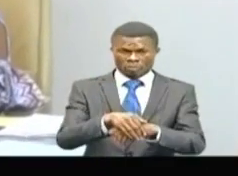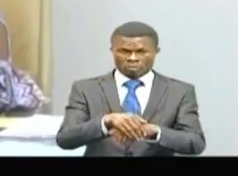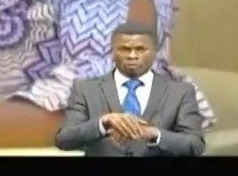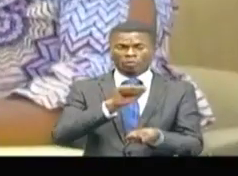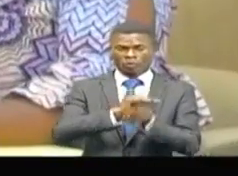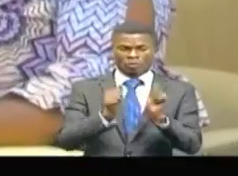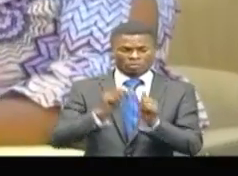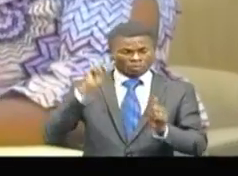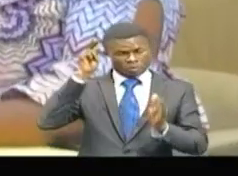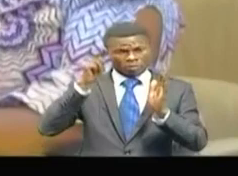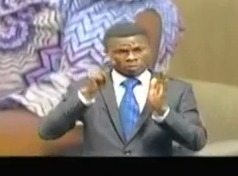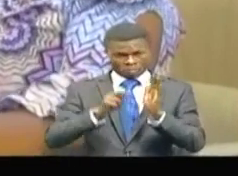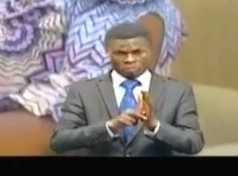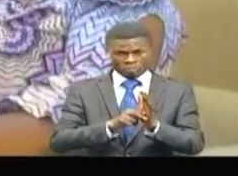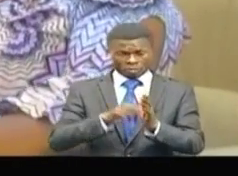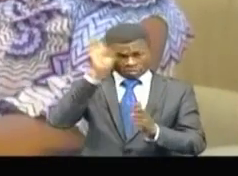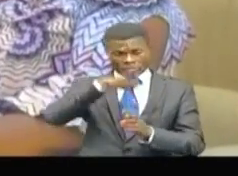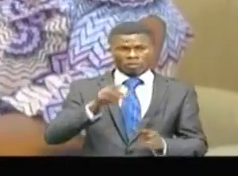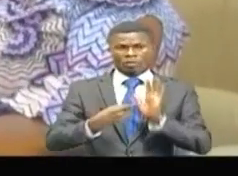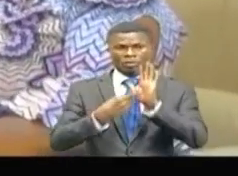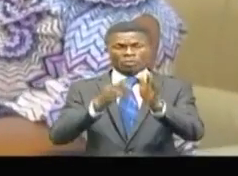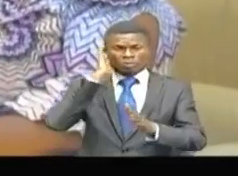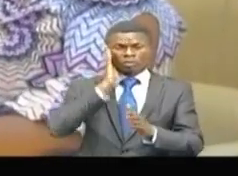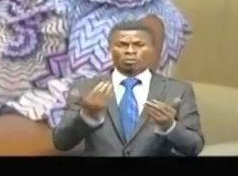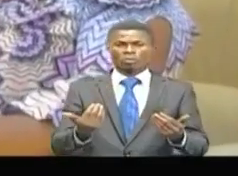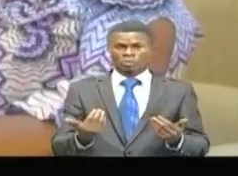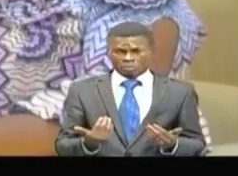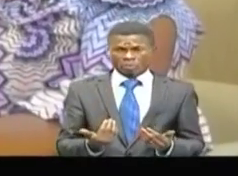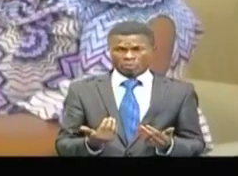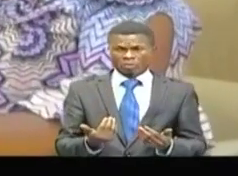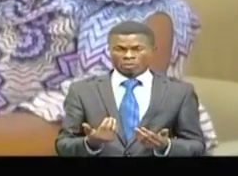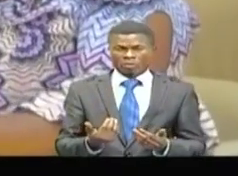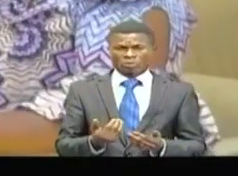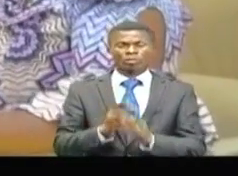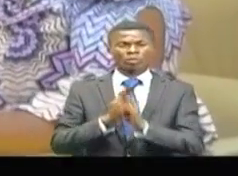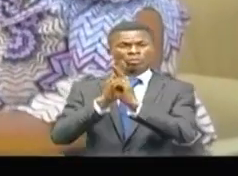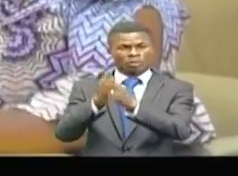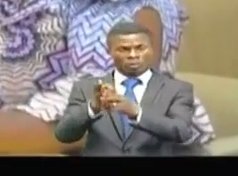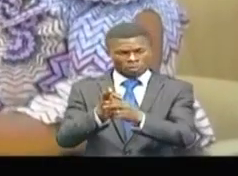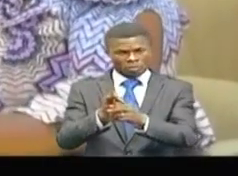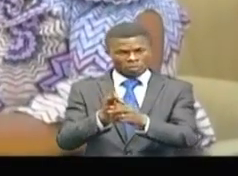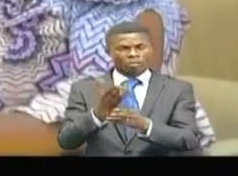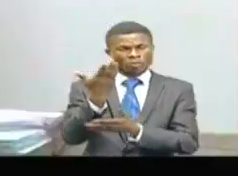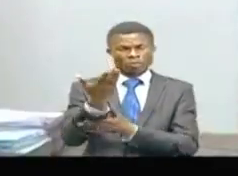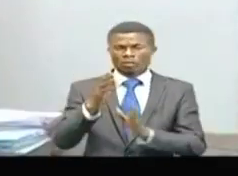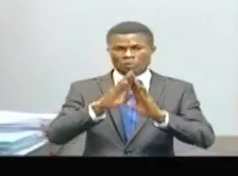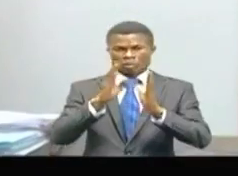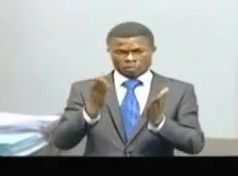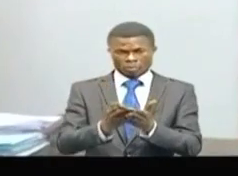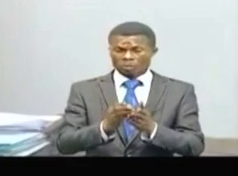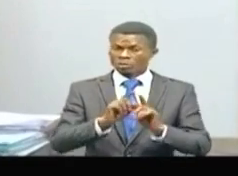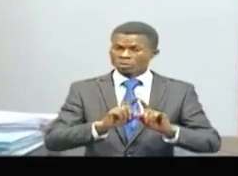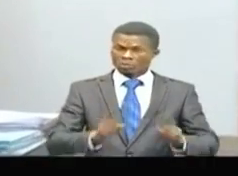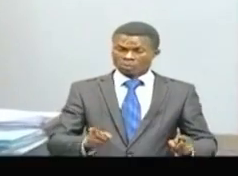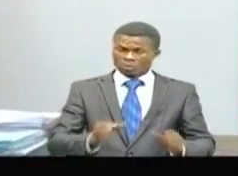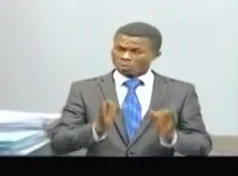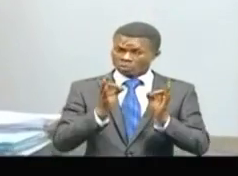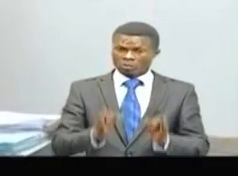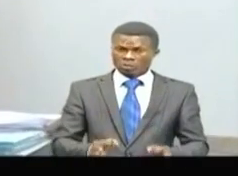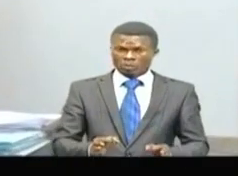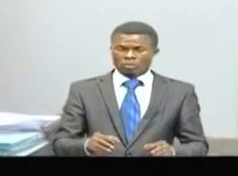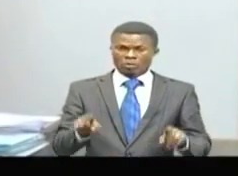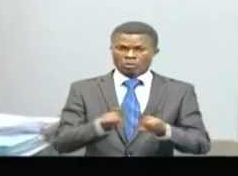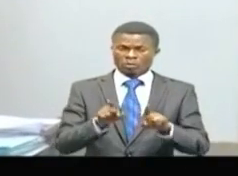le gouvernement a manifesté sa bonne volonté en répondant à toutes les revendications, excepté celles relatives